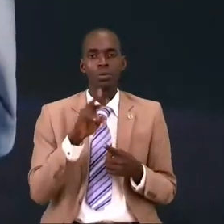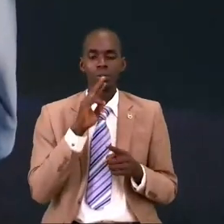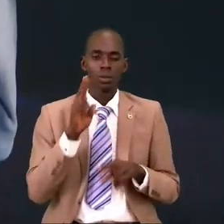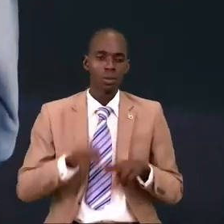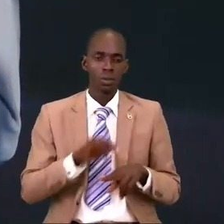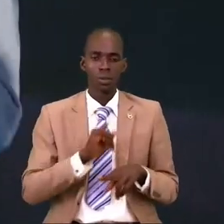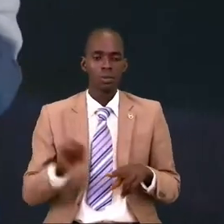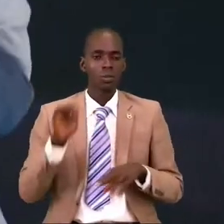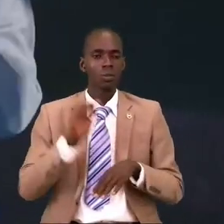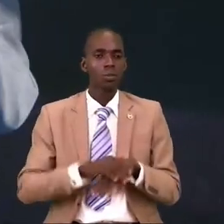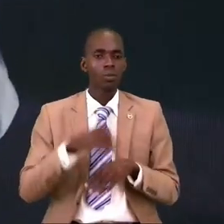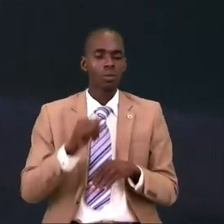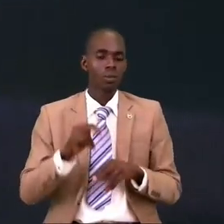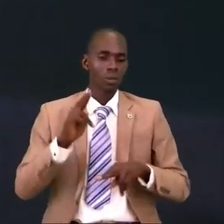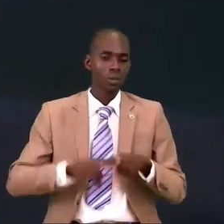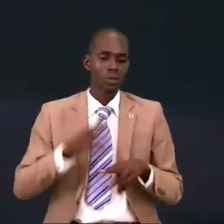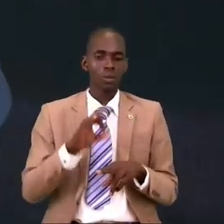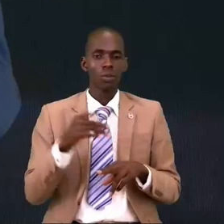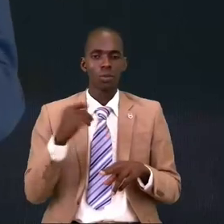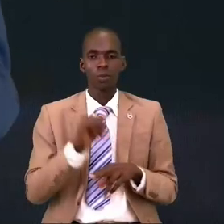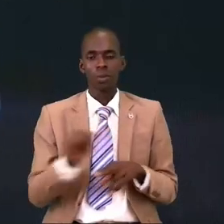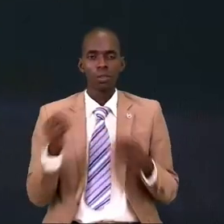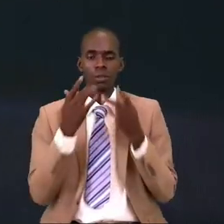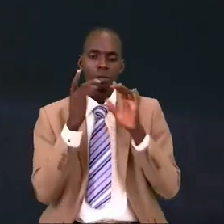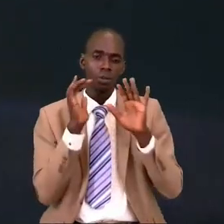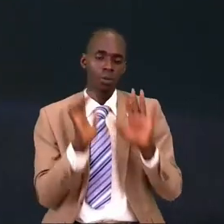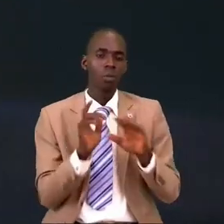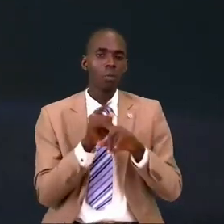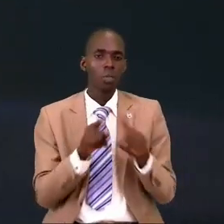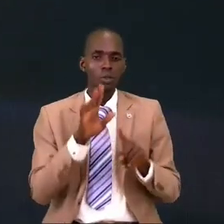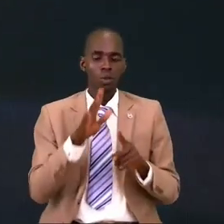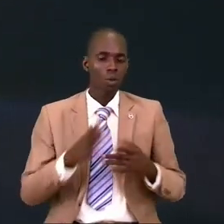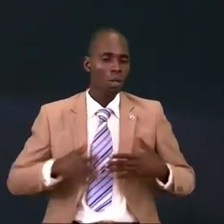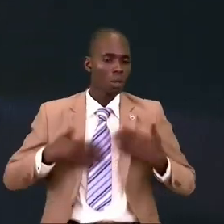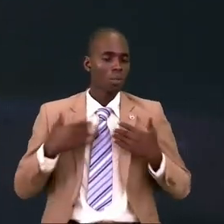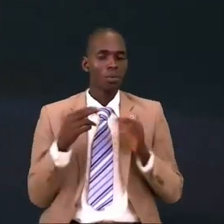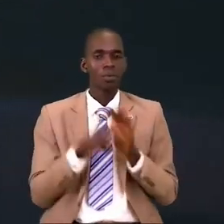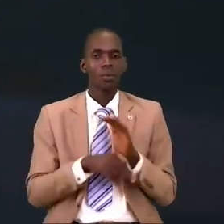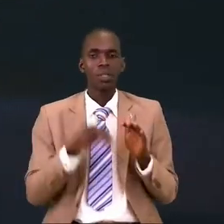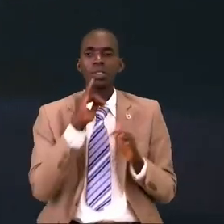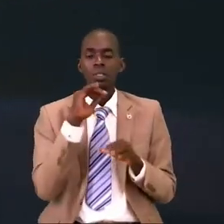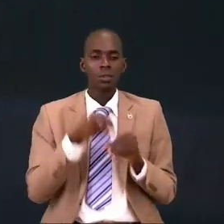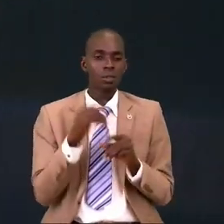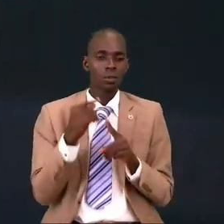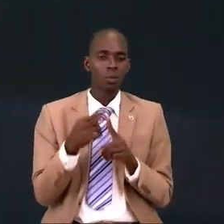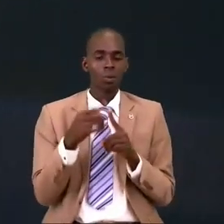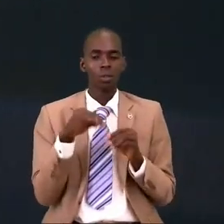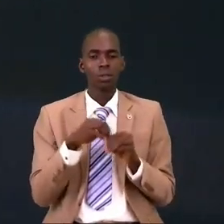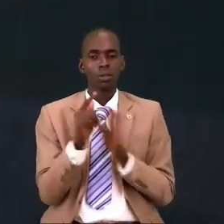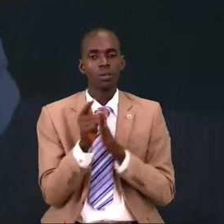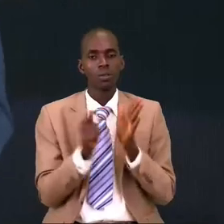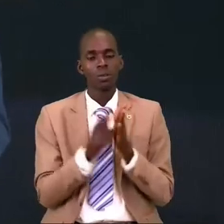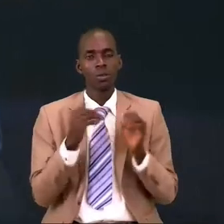qui trouve son plaisir dans la loi de l'Éternel et qui la médite jour